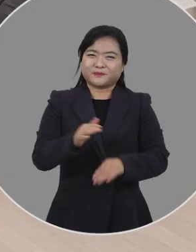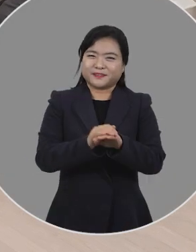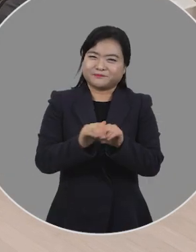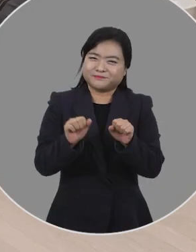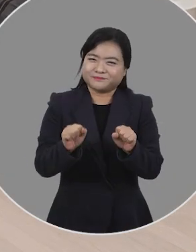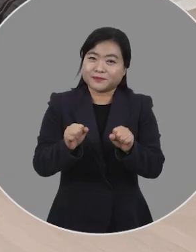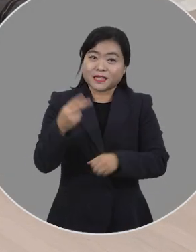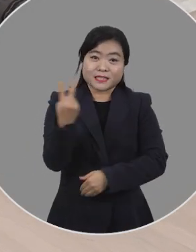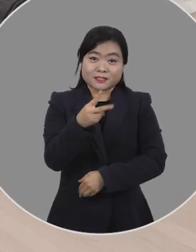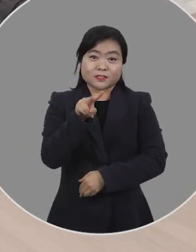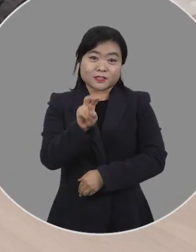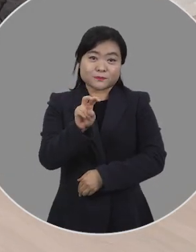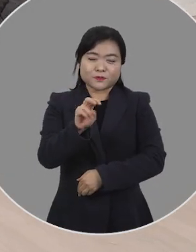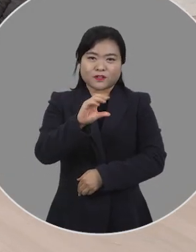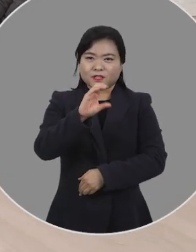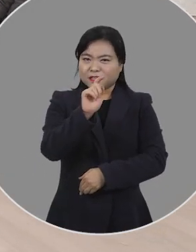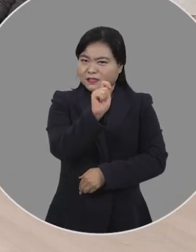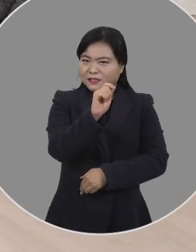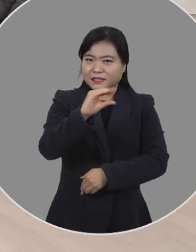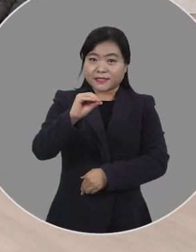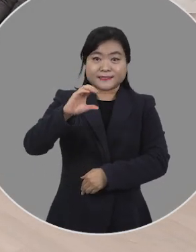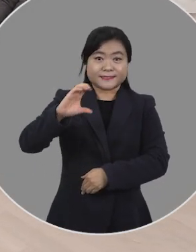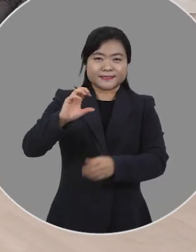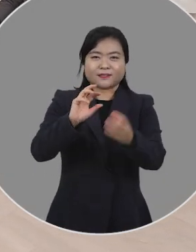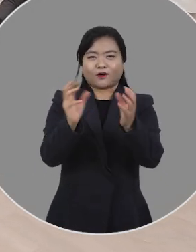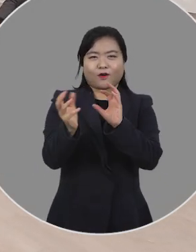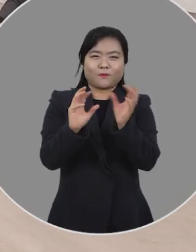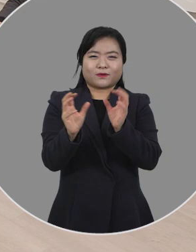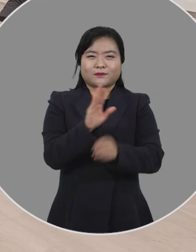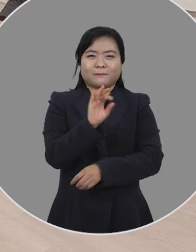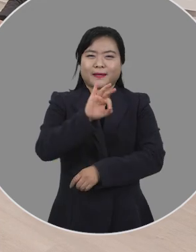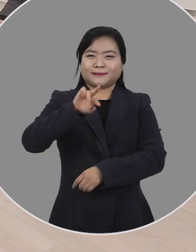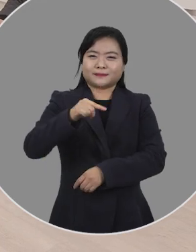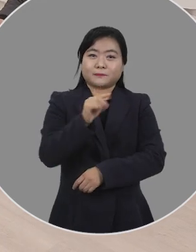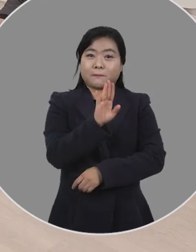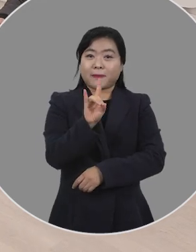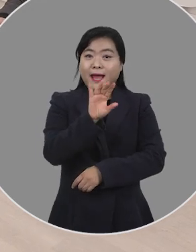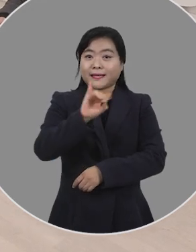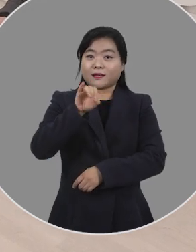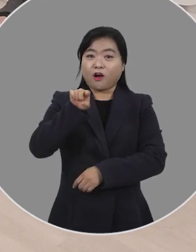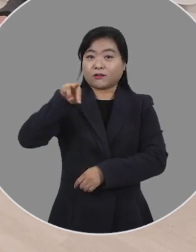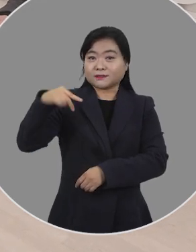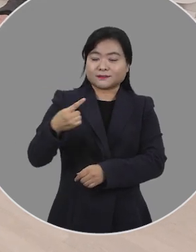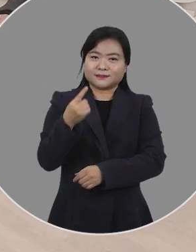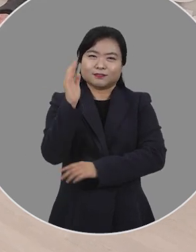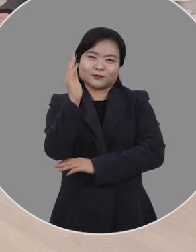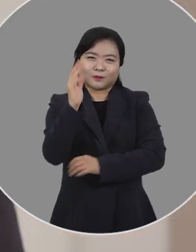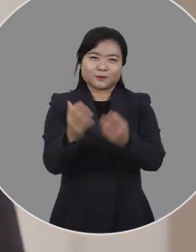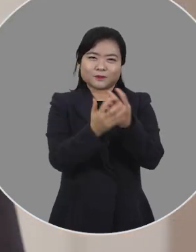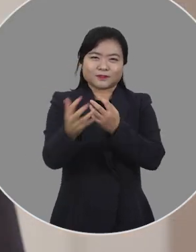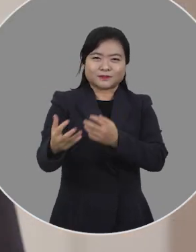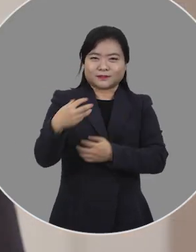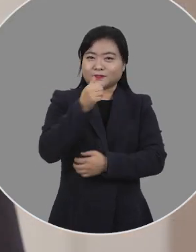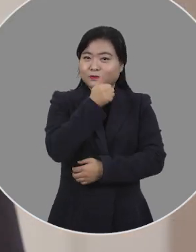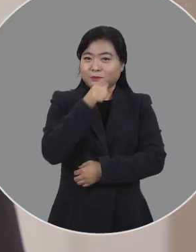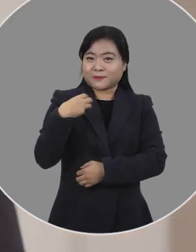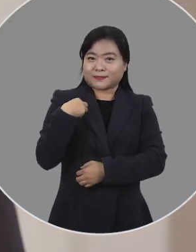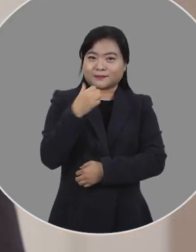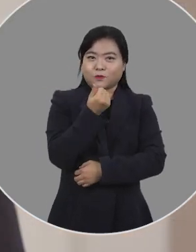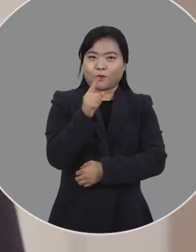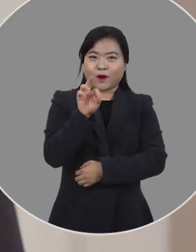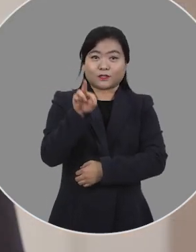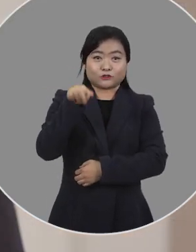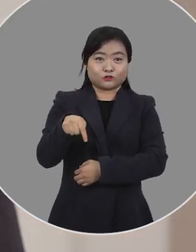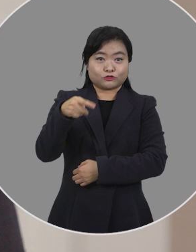네, 여러분 안녕하십니까? 2020년 TNC 재단 컨퍼런스 바이어스의 토크 콘서트 진행을 맡은 아나운서